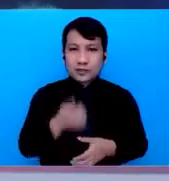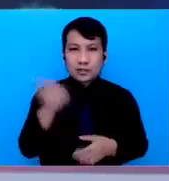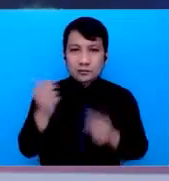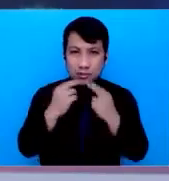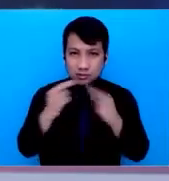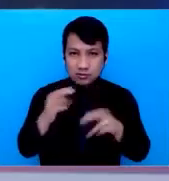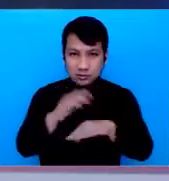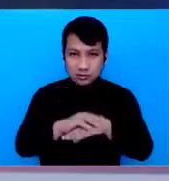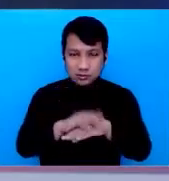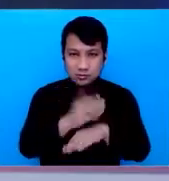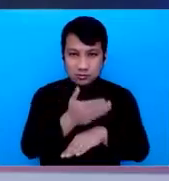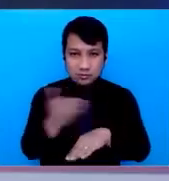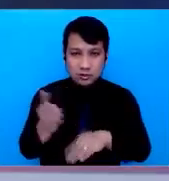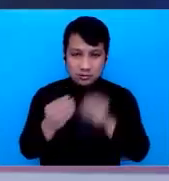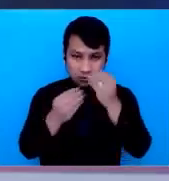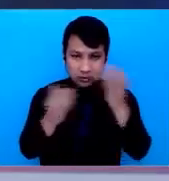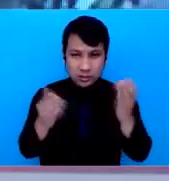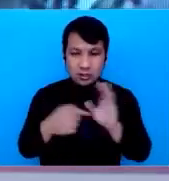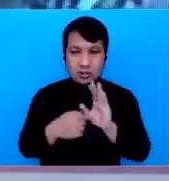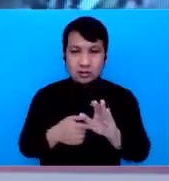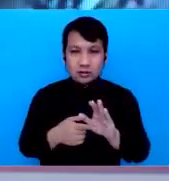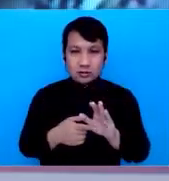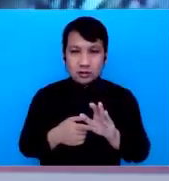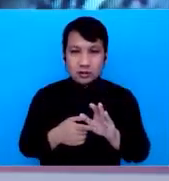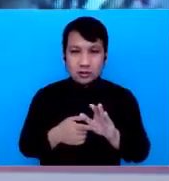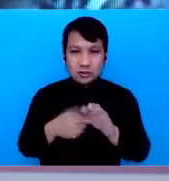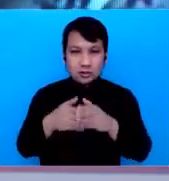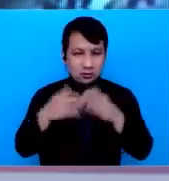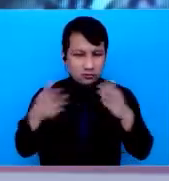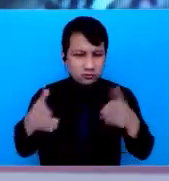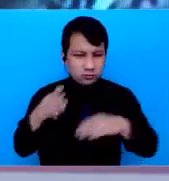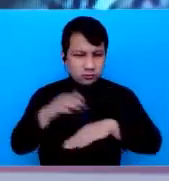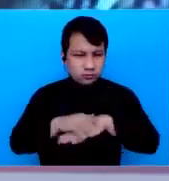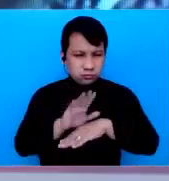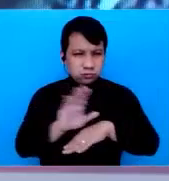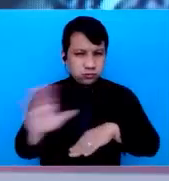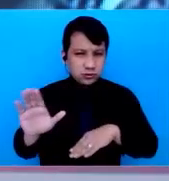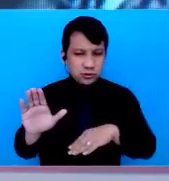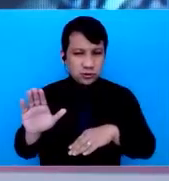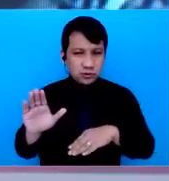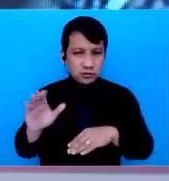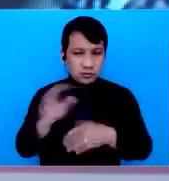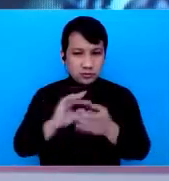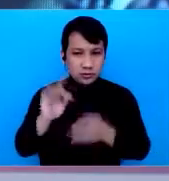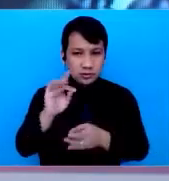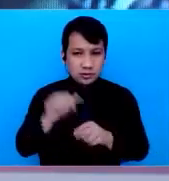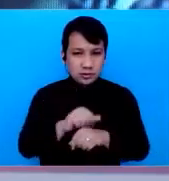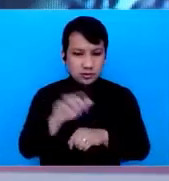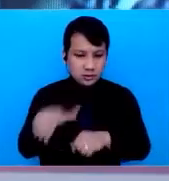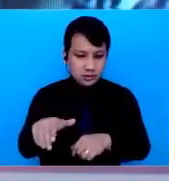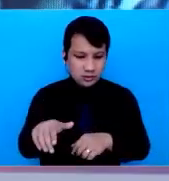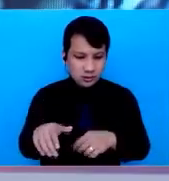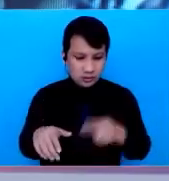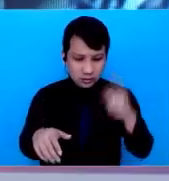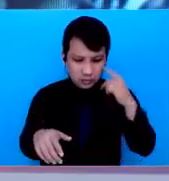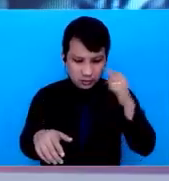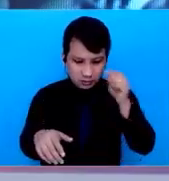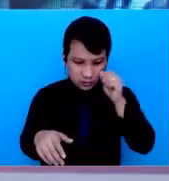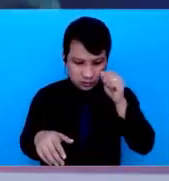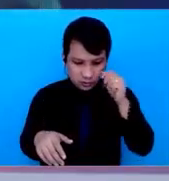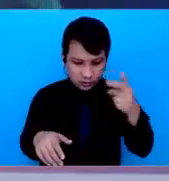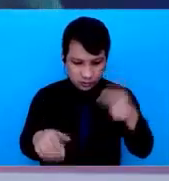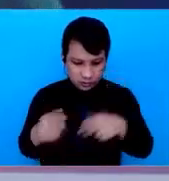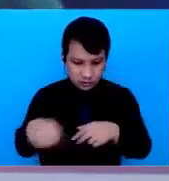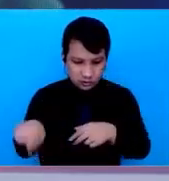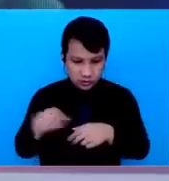nagbanta naman ng mas malalang pandemya. Si Spiritual Advisor Pastor Apollo Kibuloy. Yan daw ay